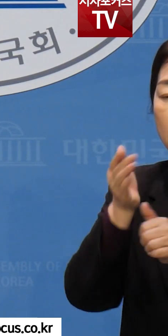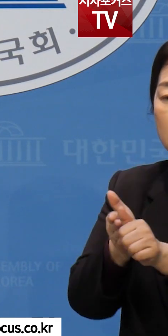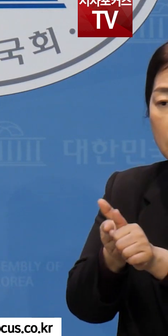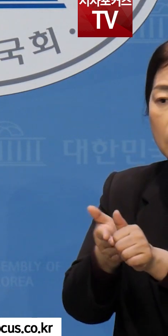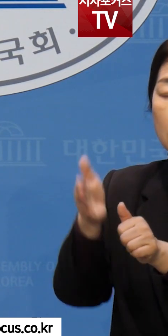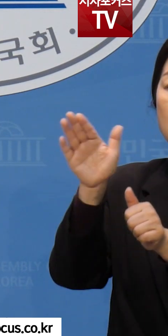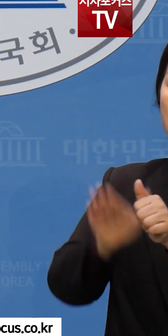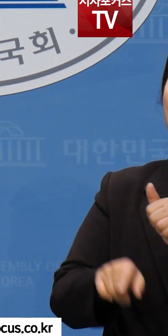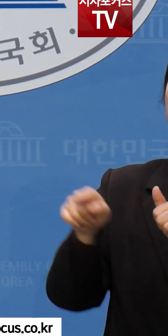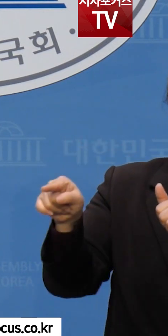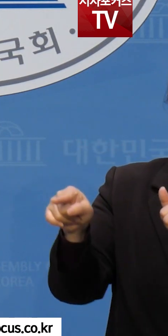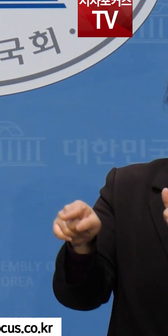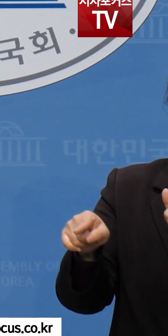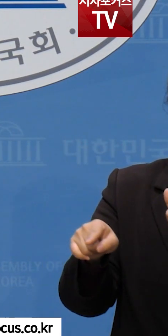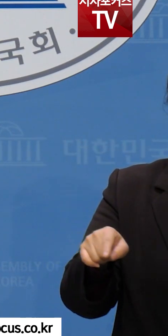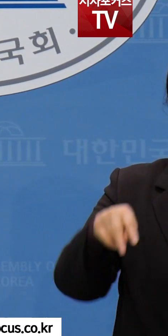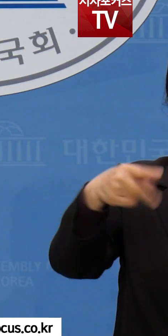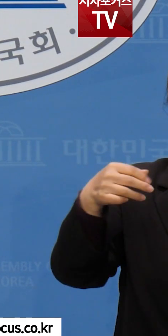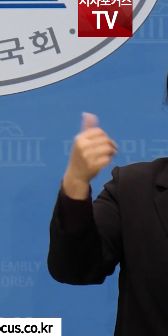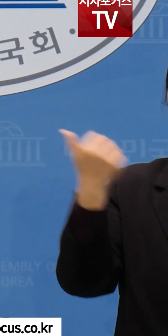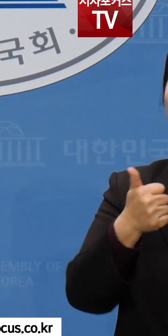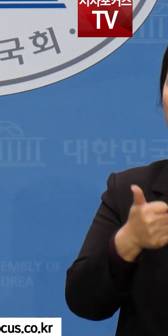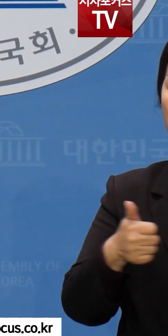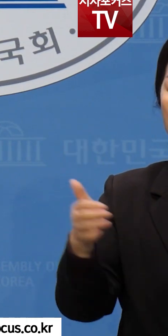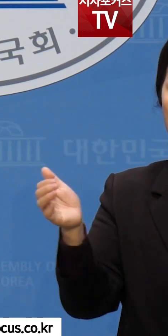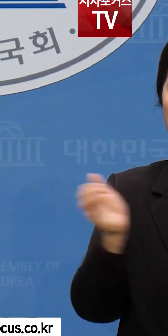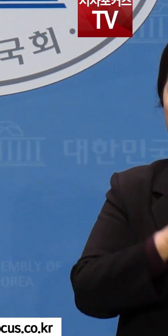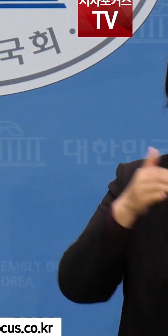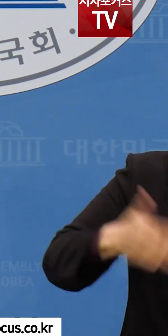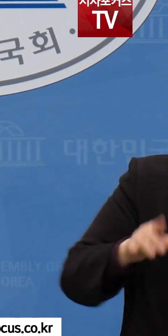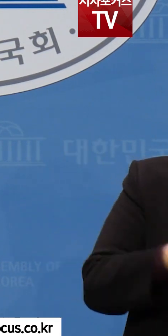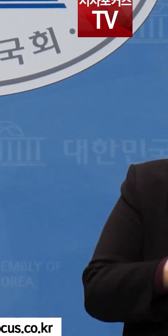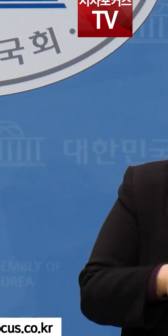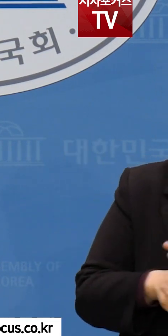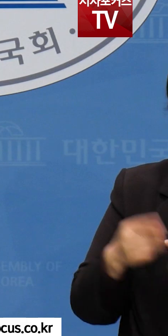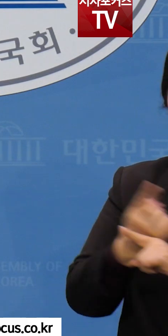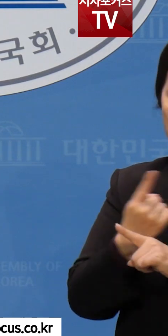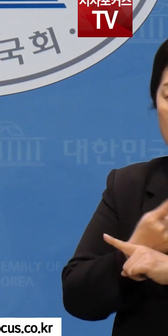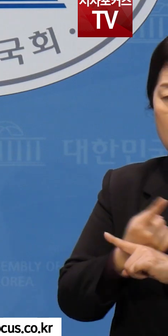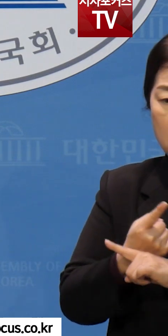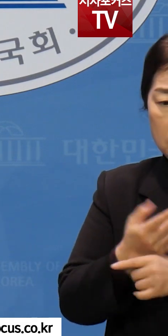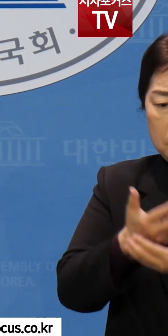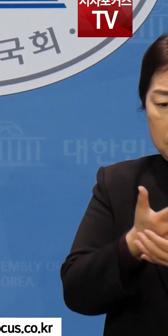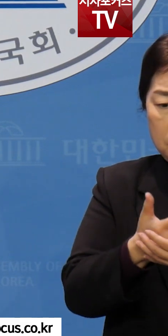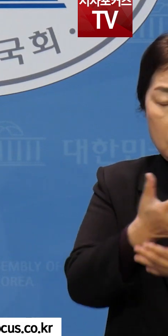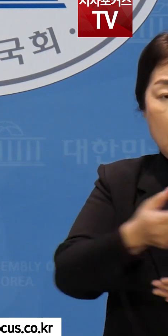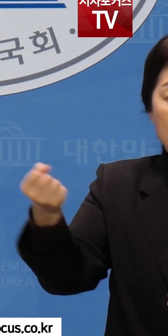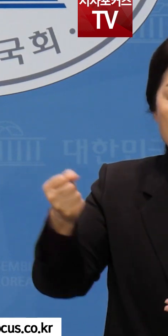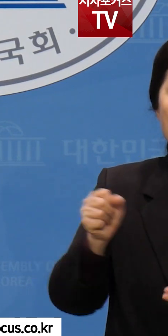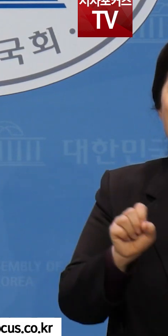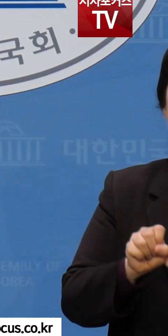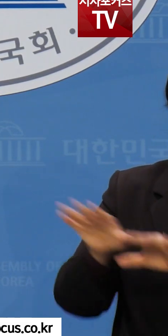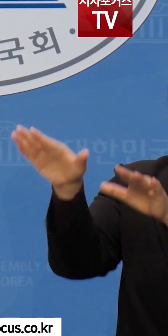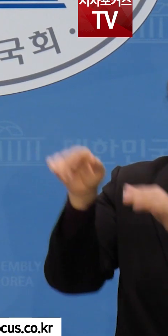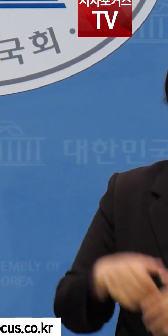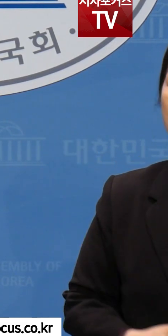채 일소위가 끝나기도 전에 최종 수정안을 들고 나가는 총거까지 벌어졌습니다.